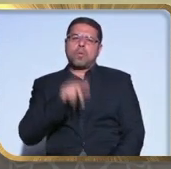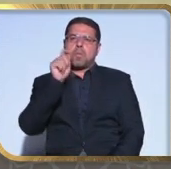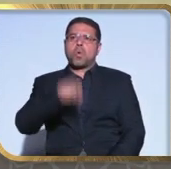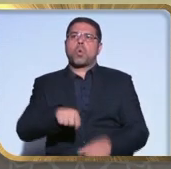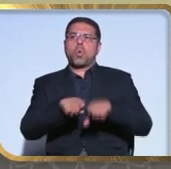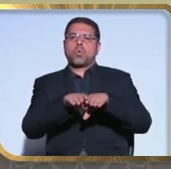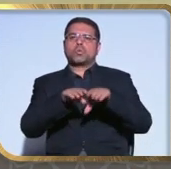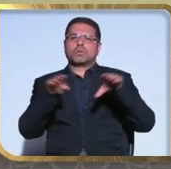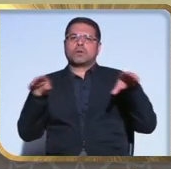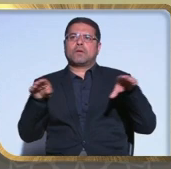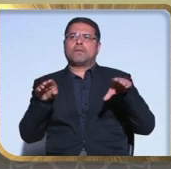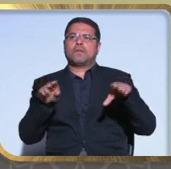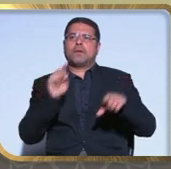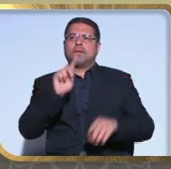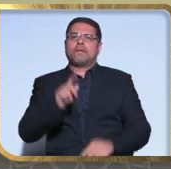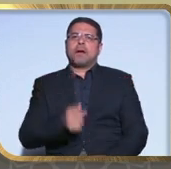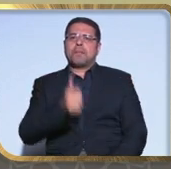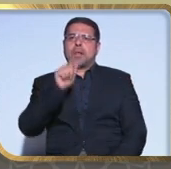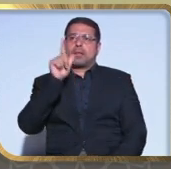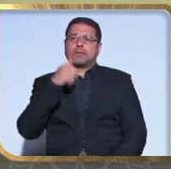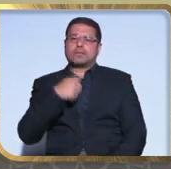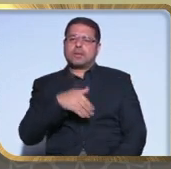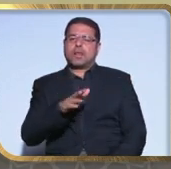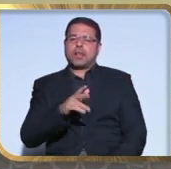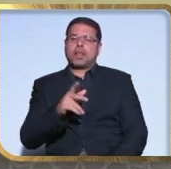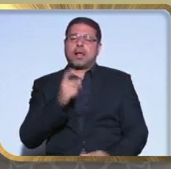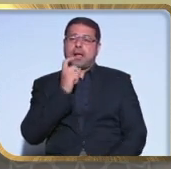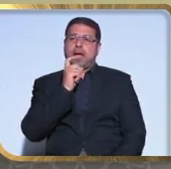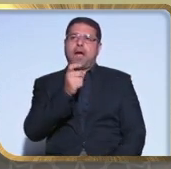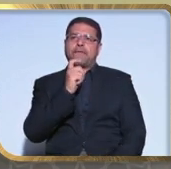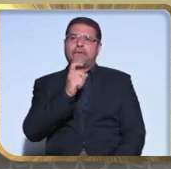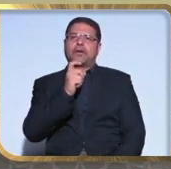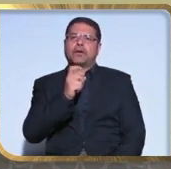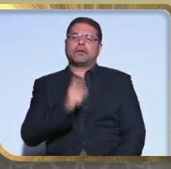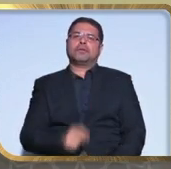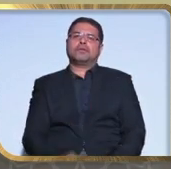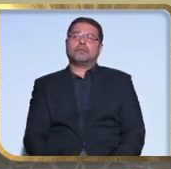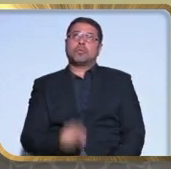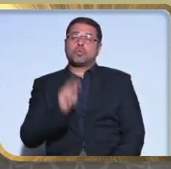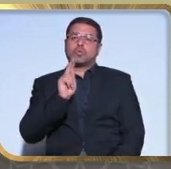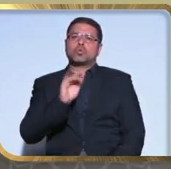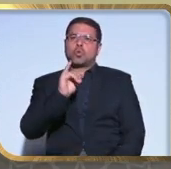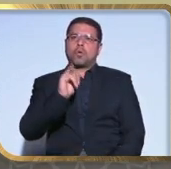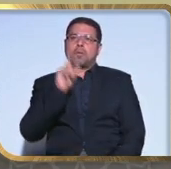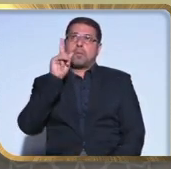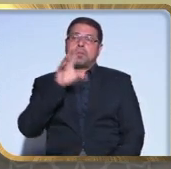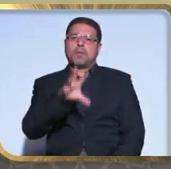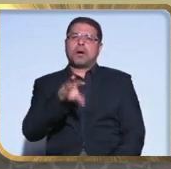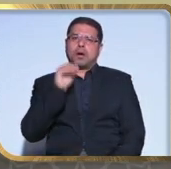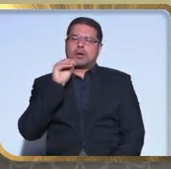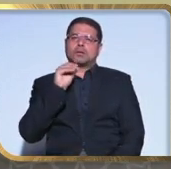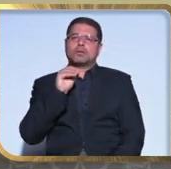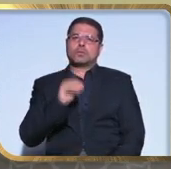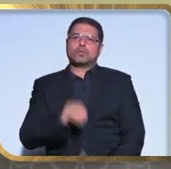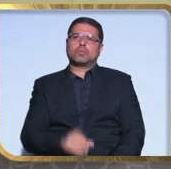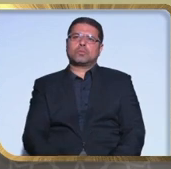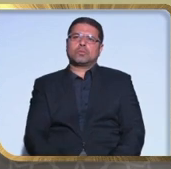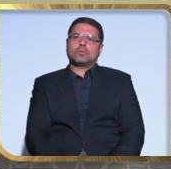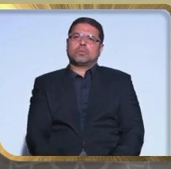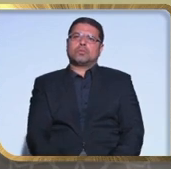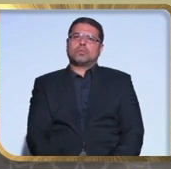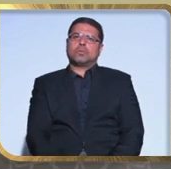موسى فامليت لل الكافرين ثم